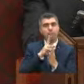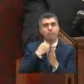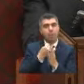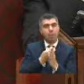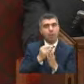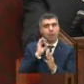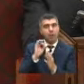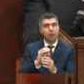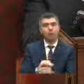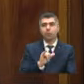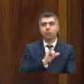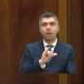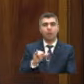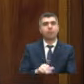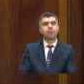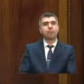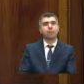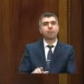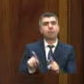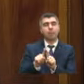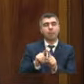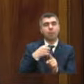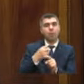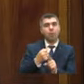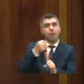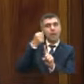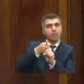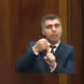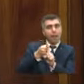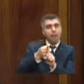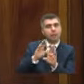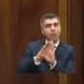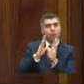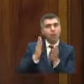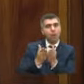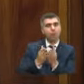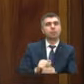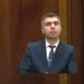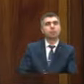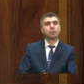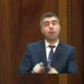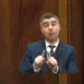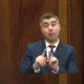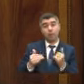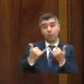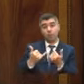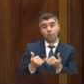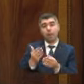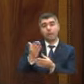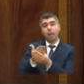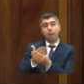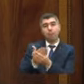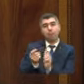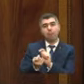يعطي إشارات قوية لمباشرة الإصلاحات، علماً أن دواعي وأسباب